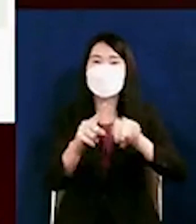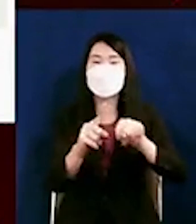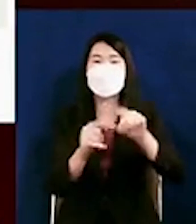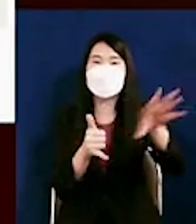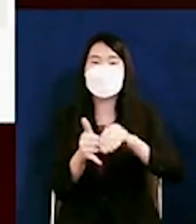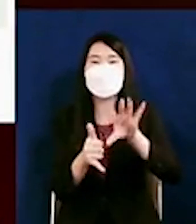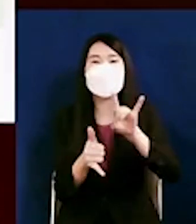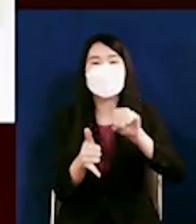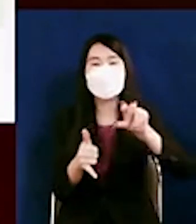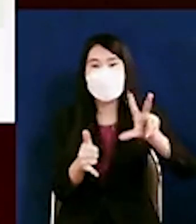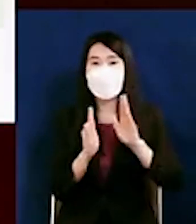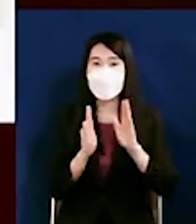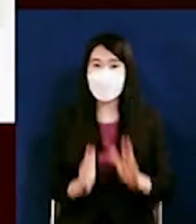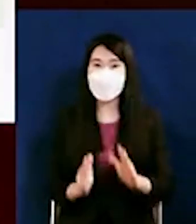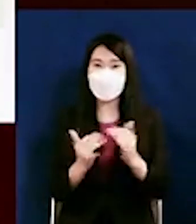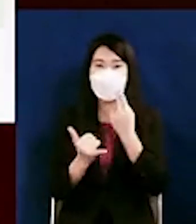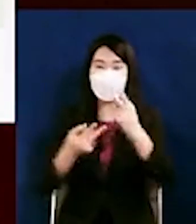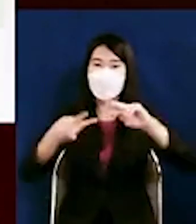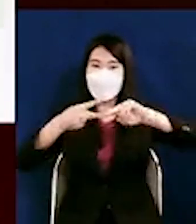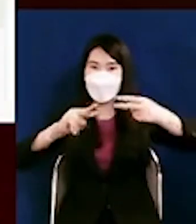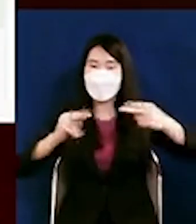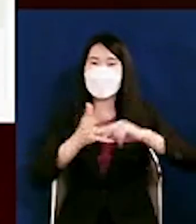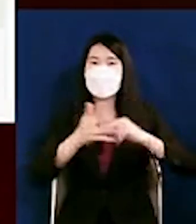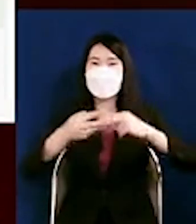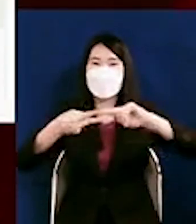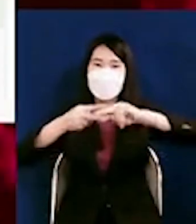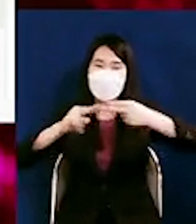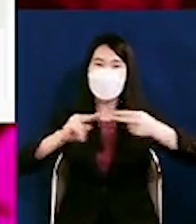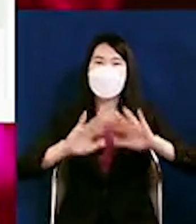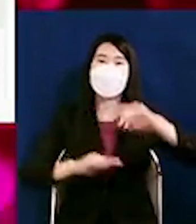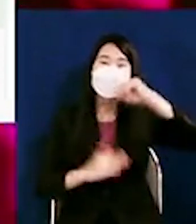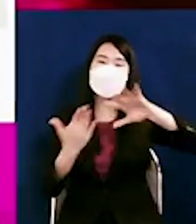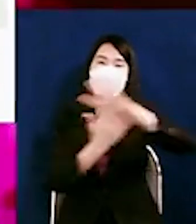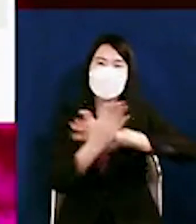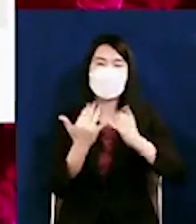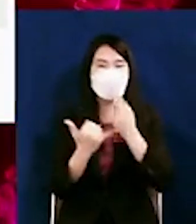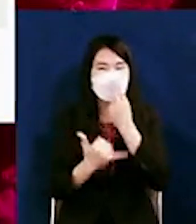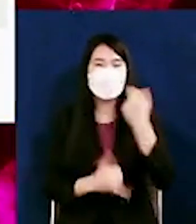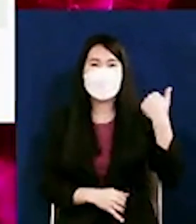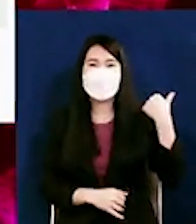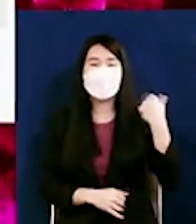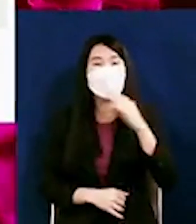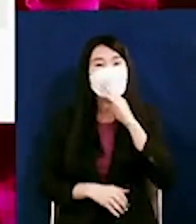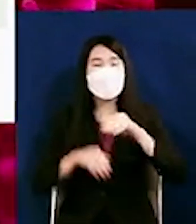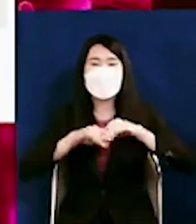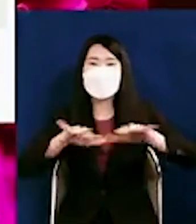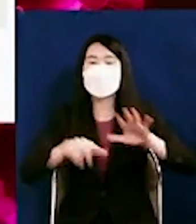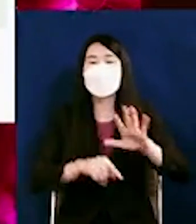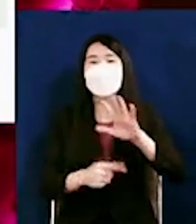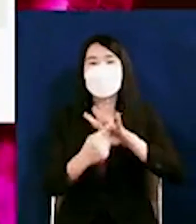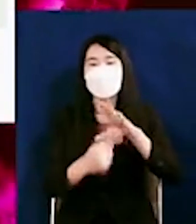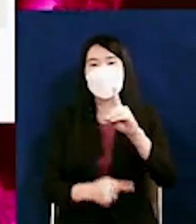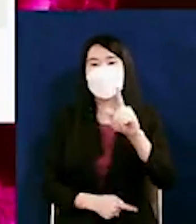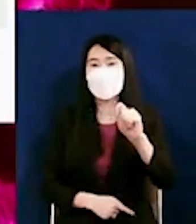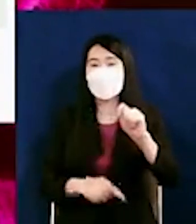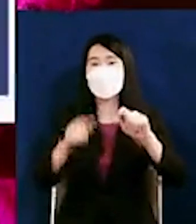ายนะครับอันนี้เป็นสายพันธุ์ย่อยของเดลต้าที่เราพบในประเทศไทยนะครับเพราะประเทศไทยก็มีการระบาดของเดลต้าเนี่ยค่อนข้างม